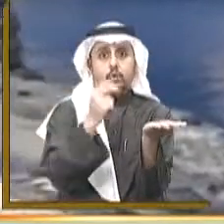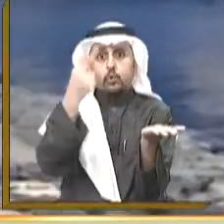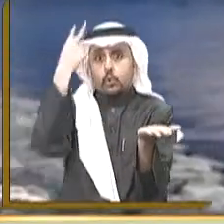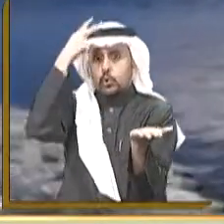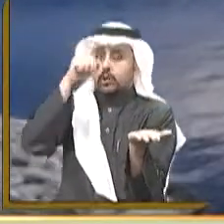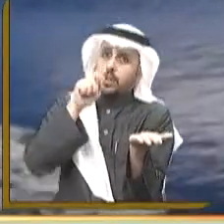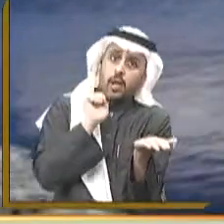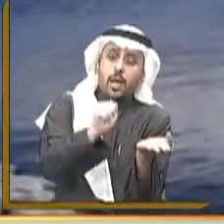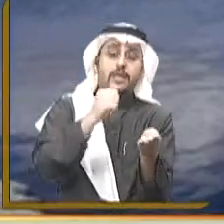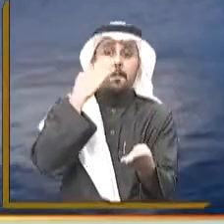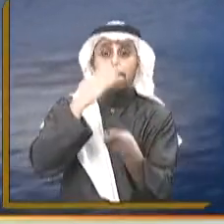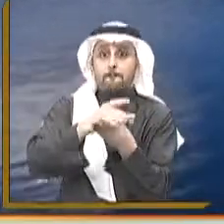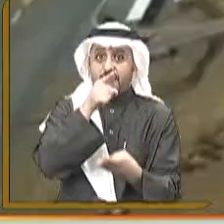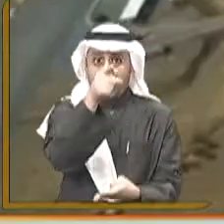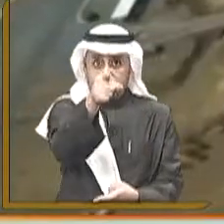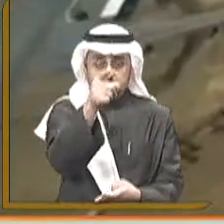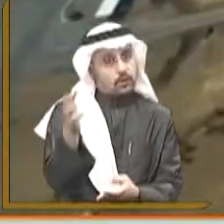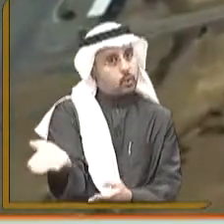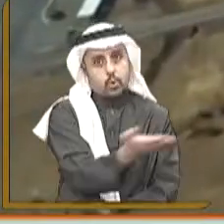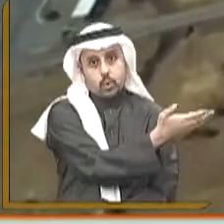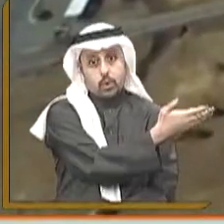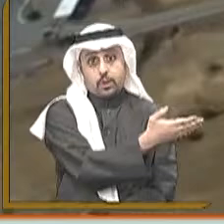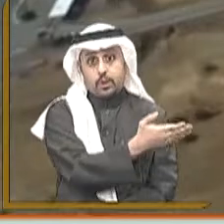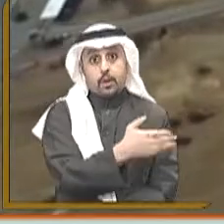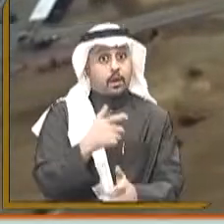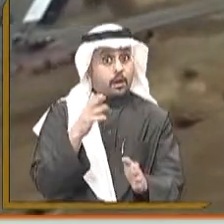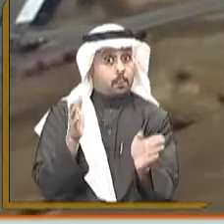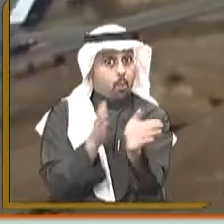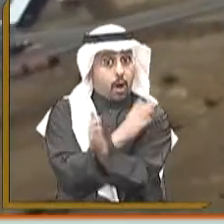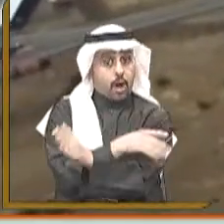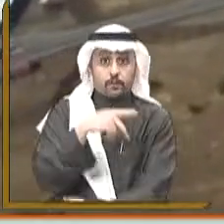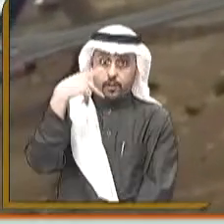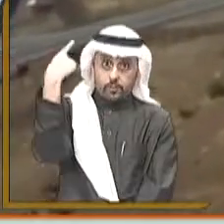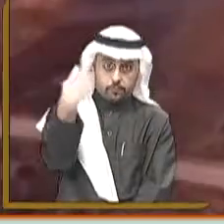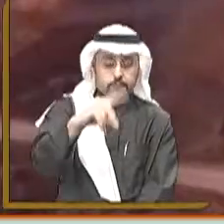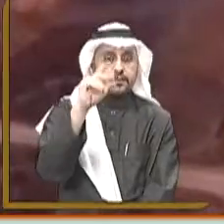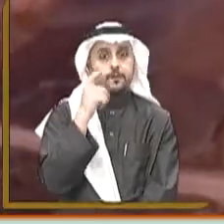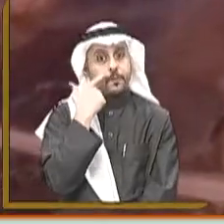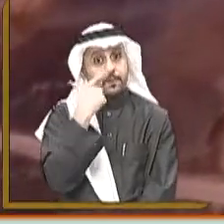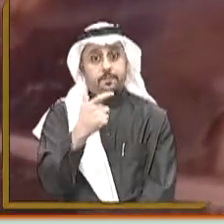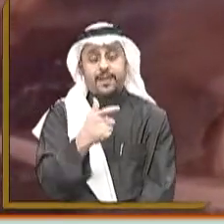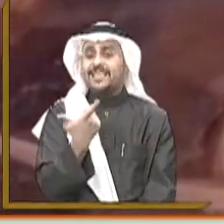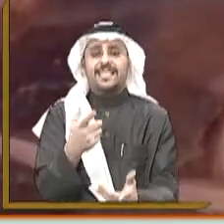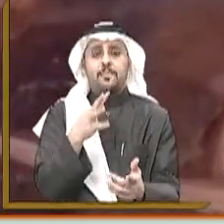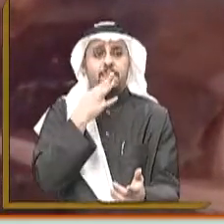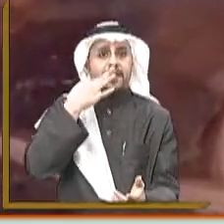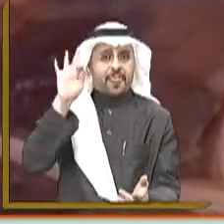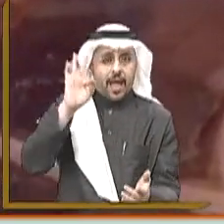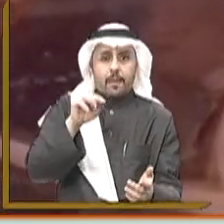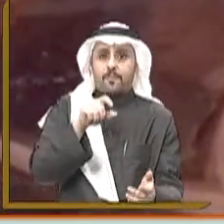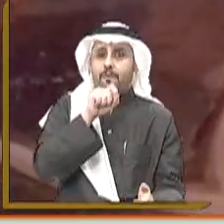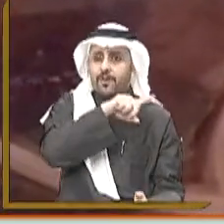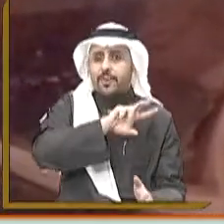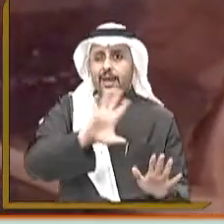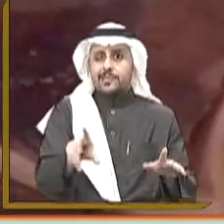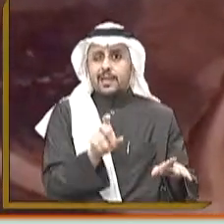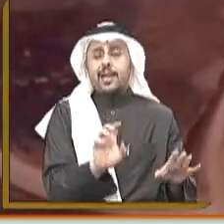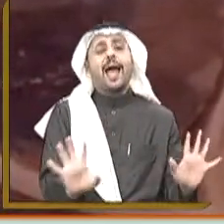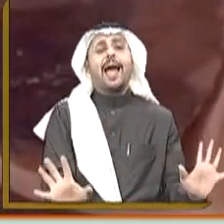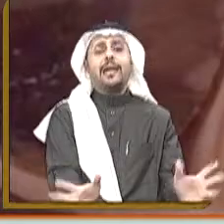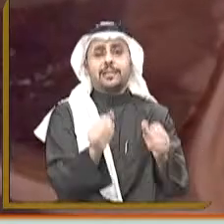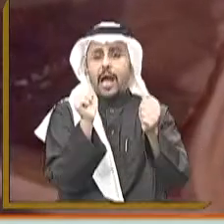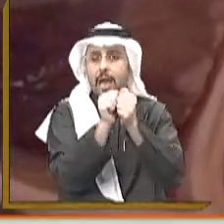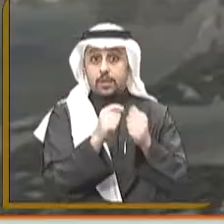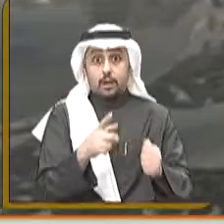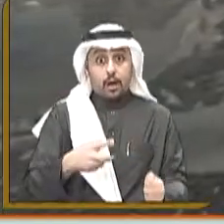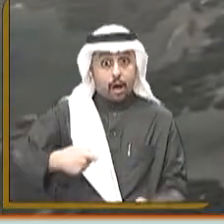على جواز مضاعفة الحد الأعلى للعقوبة في حال العودة لارتكاب أي من الجرائم المنصوص عليها. كما أوضحت